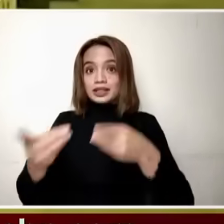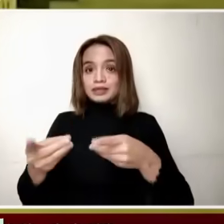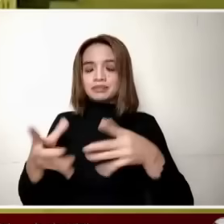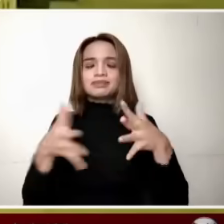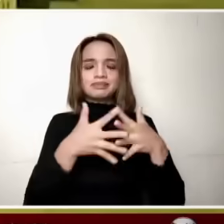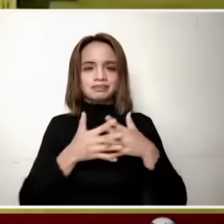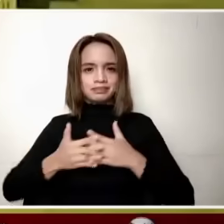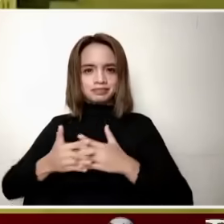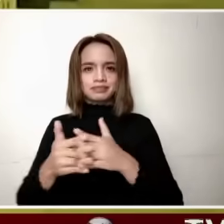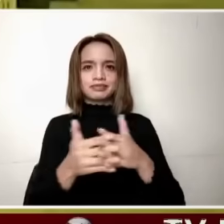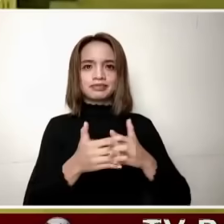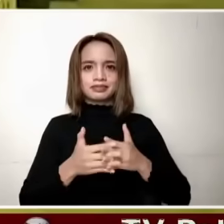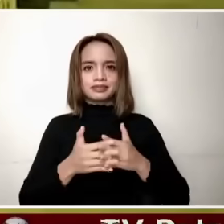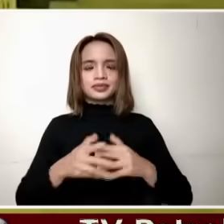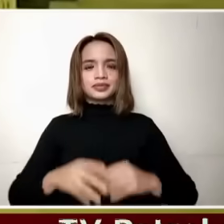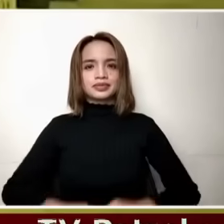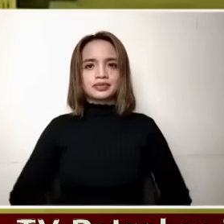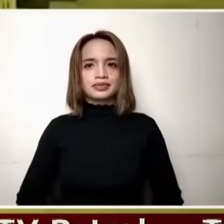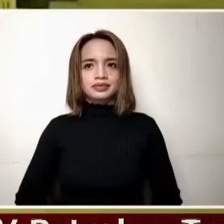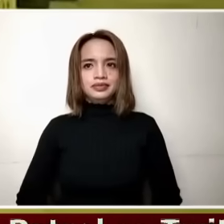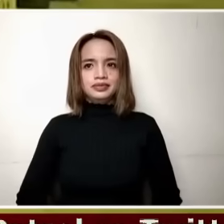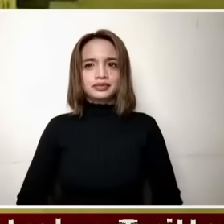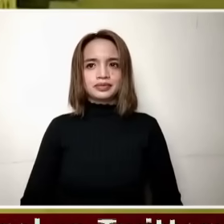Gulia, ABS-CBN News.